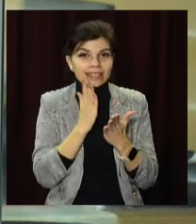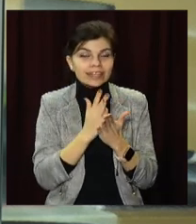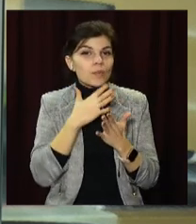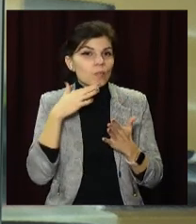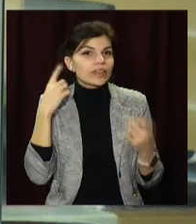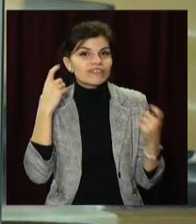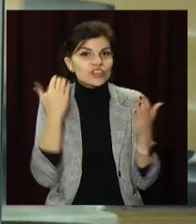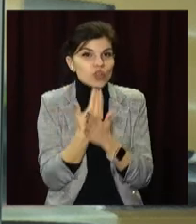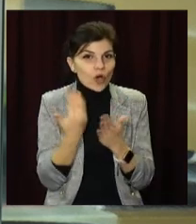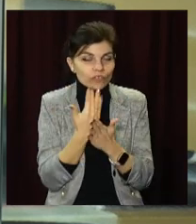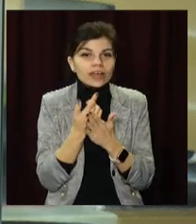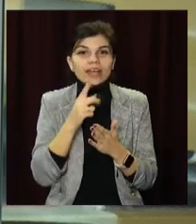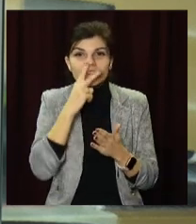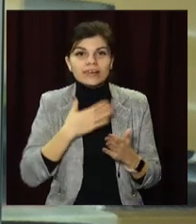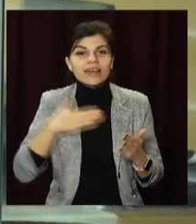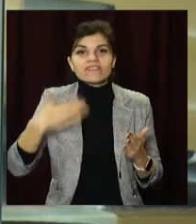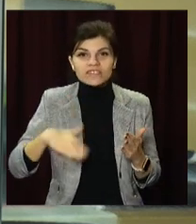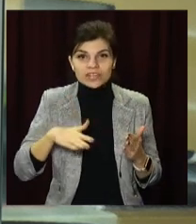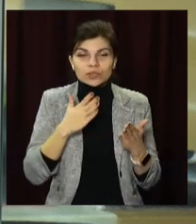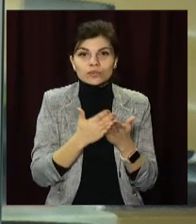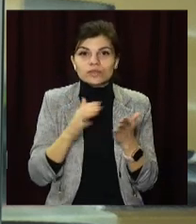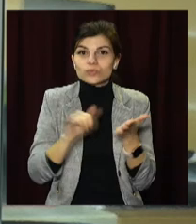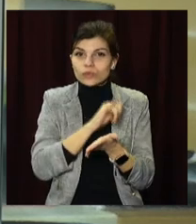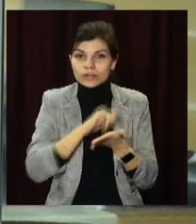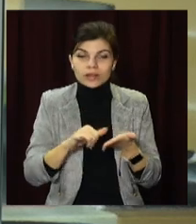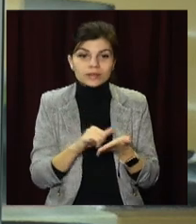сайті opentv.media. Дивіться сюжети в соціальних